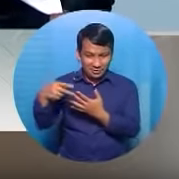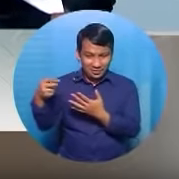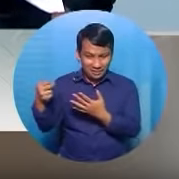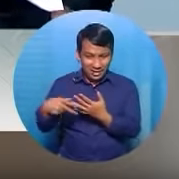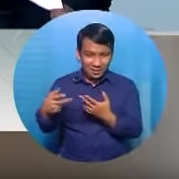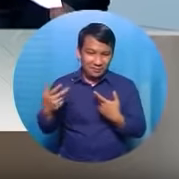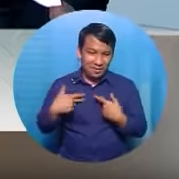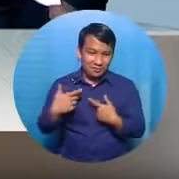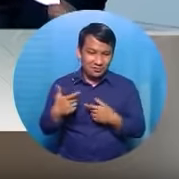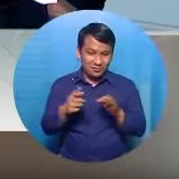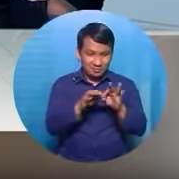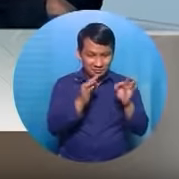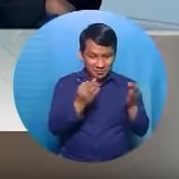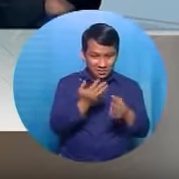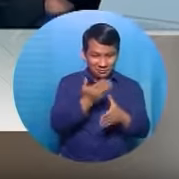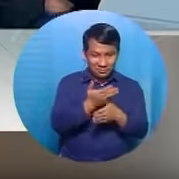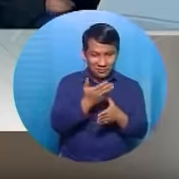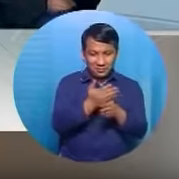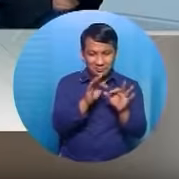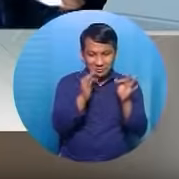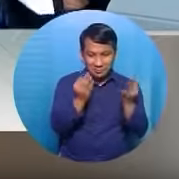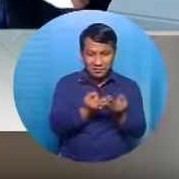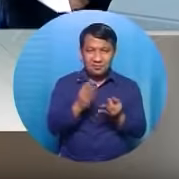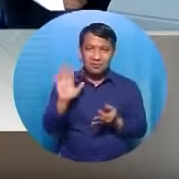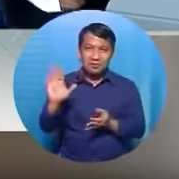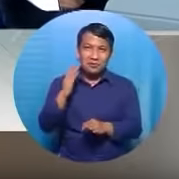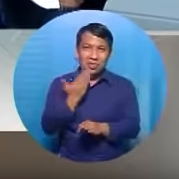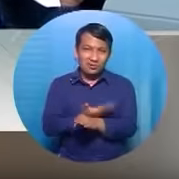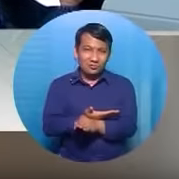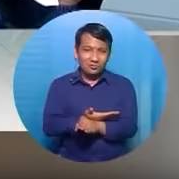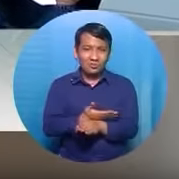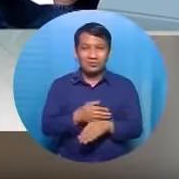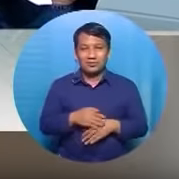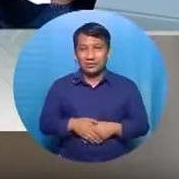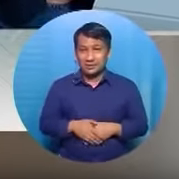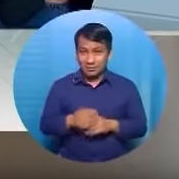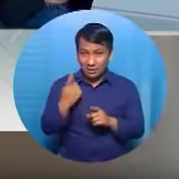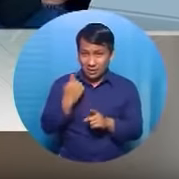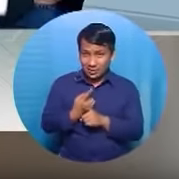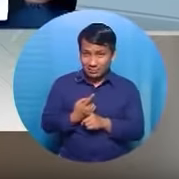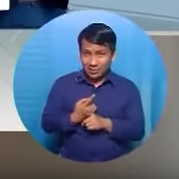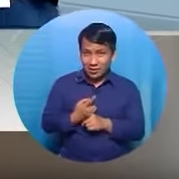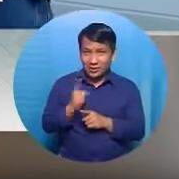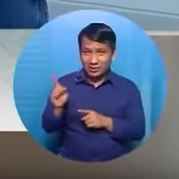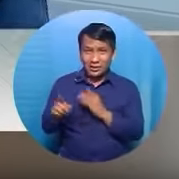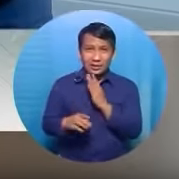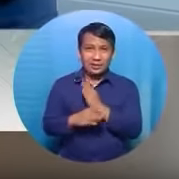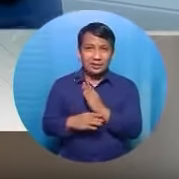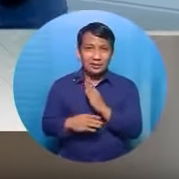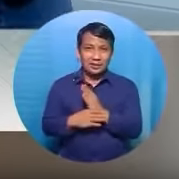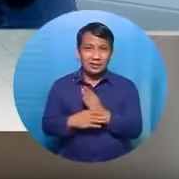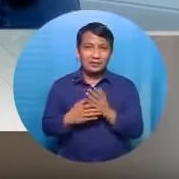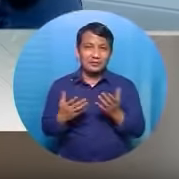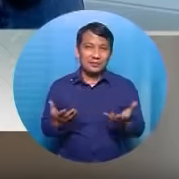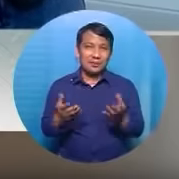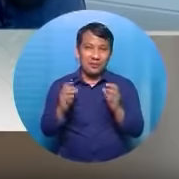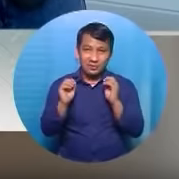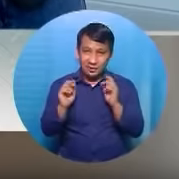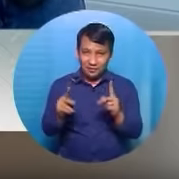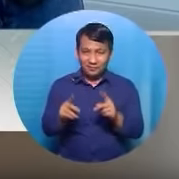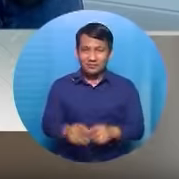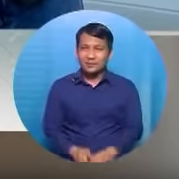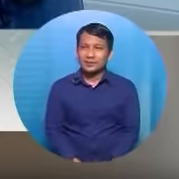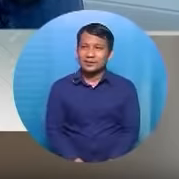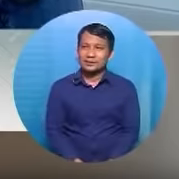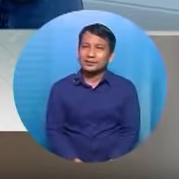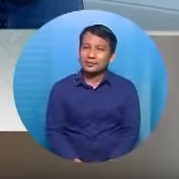perwisyo po yung pamilya mo, na perwisyo si misis, na perwisyo yung anak niyo. Diba? That's perwisyo in itself. Okay? Now,